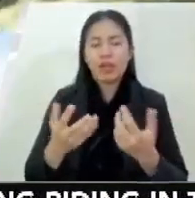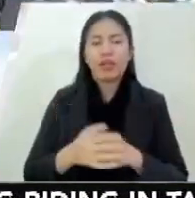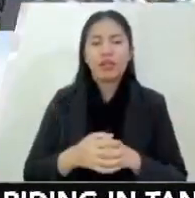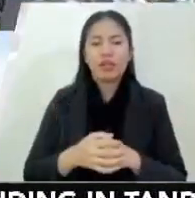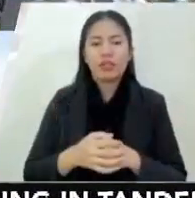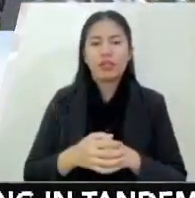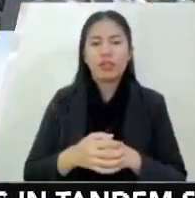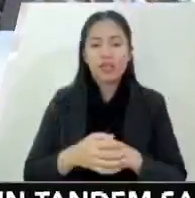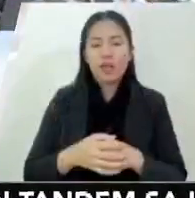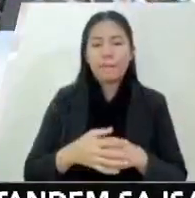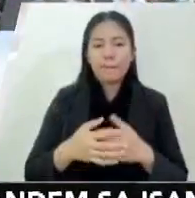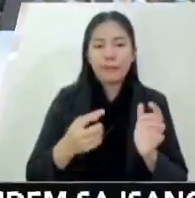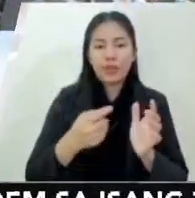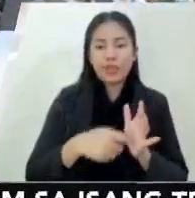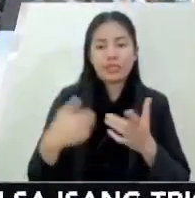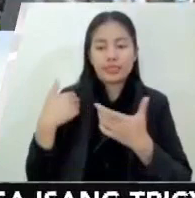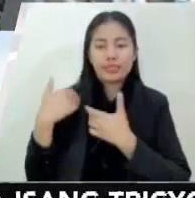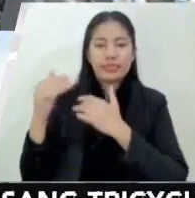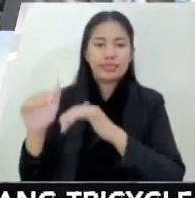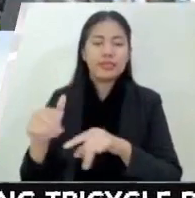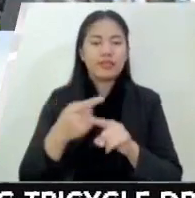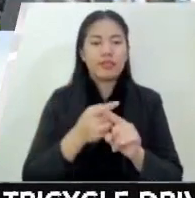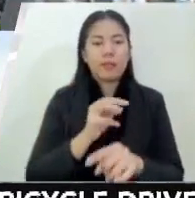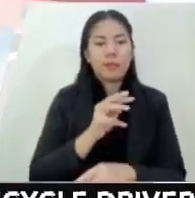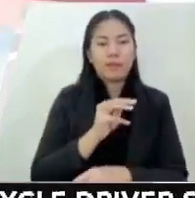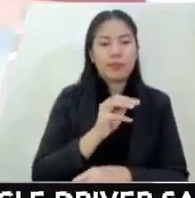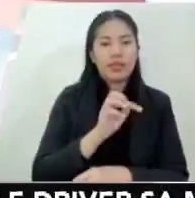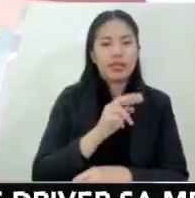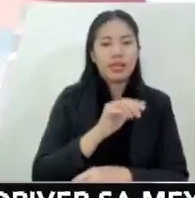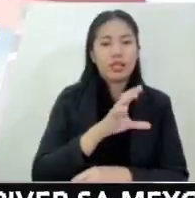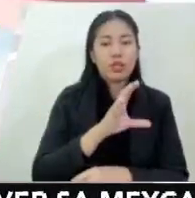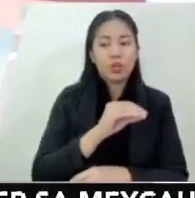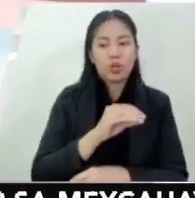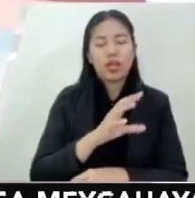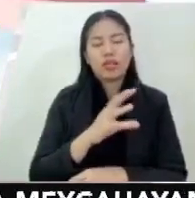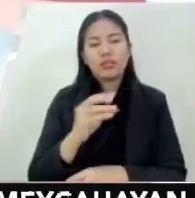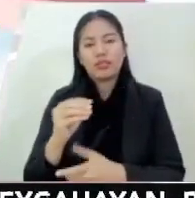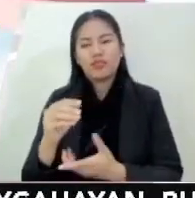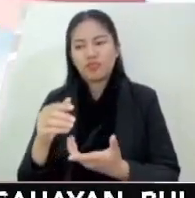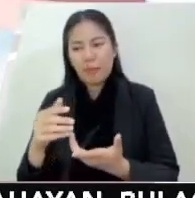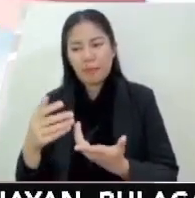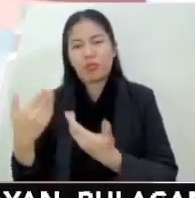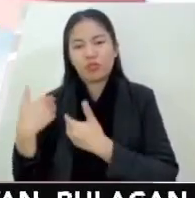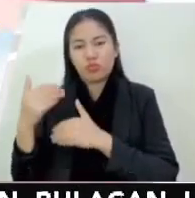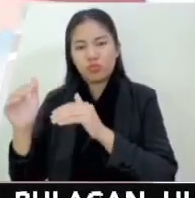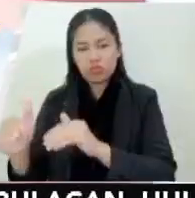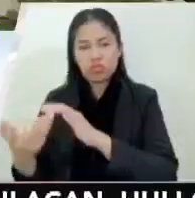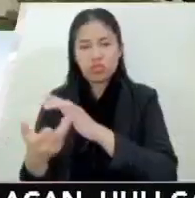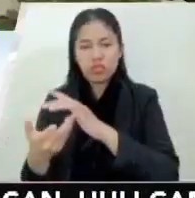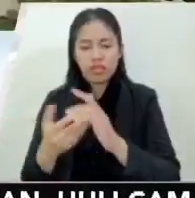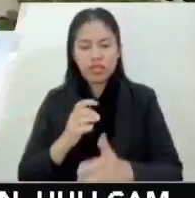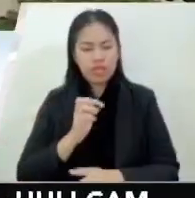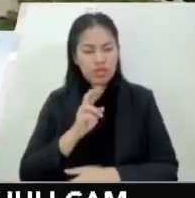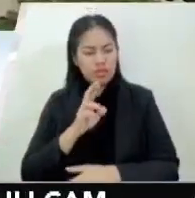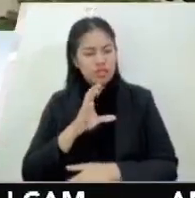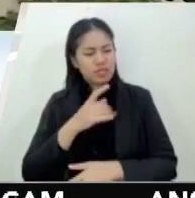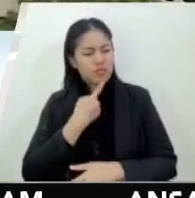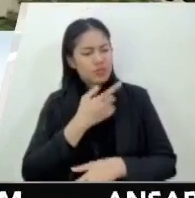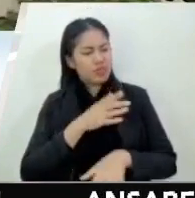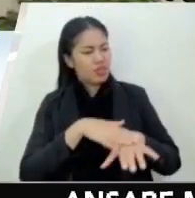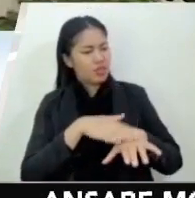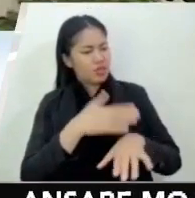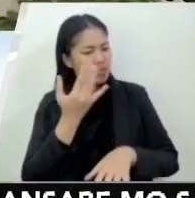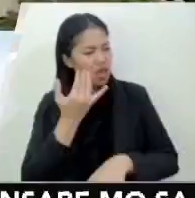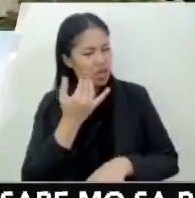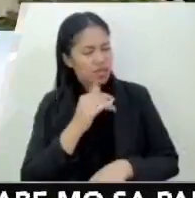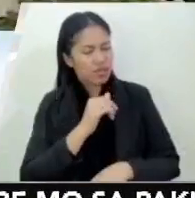Meralco sa mga consumer. Sinita ng ERC kung bakit nagpatupad na ng pass-on charges kahit hindi naman kumpirmado kung bakit tumaas ang